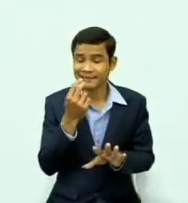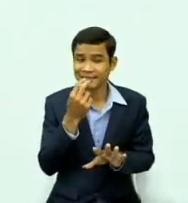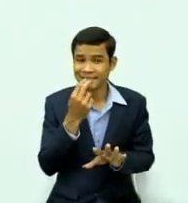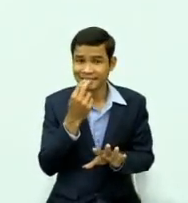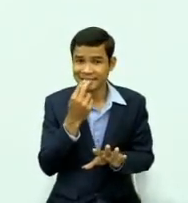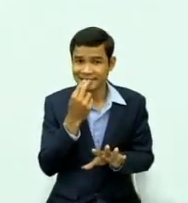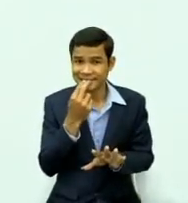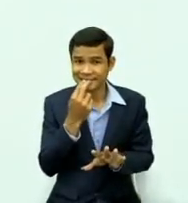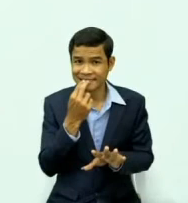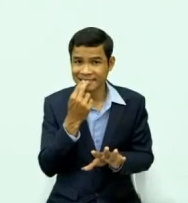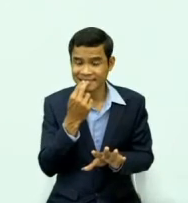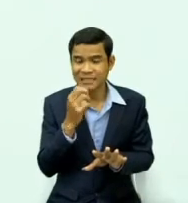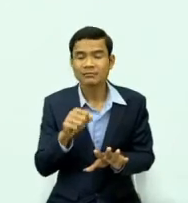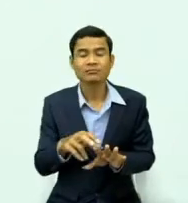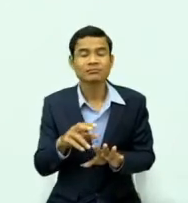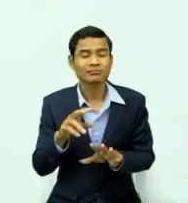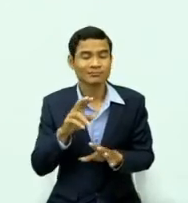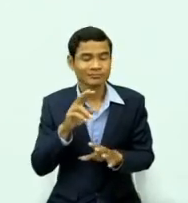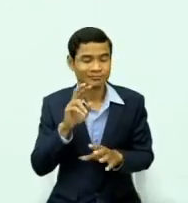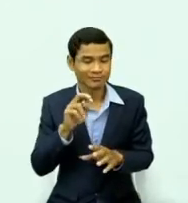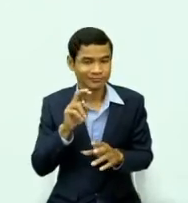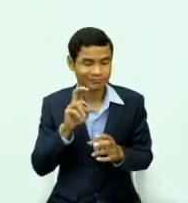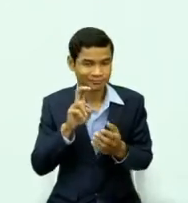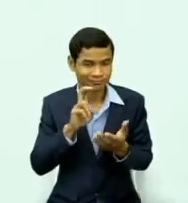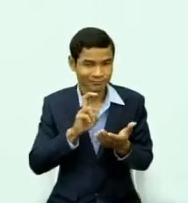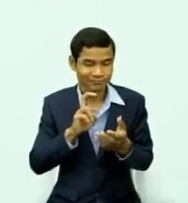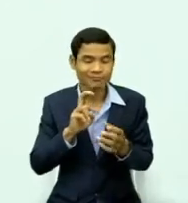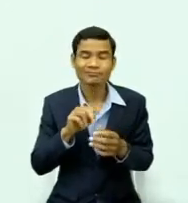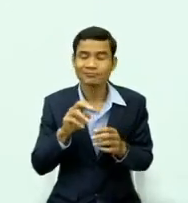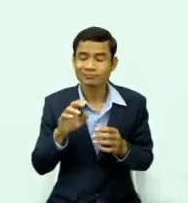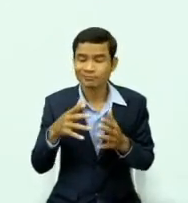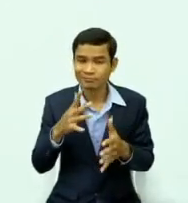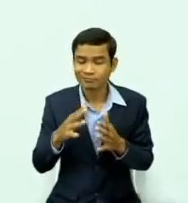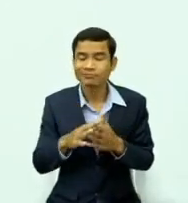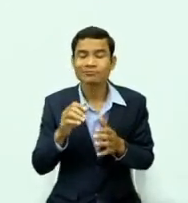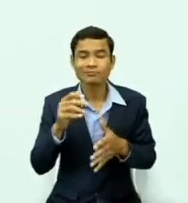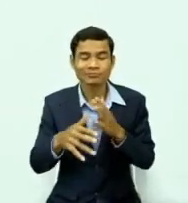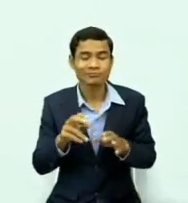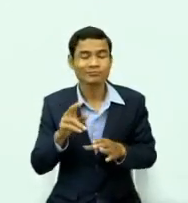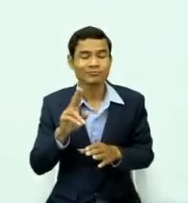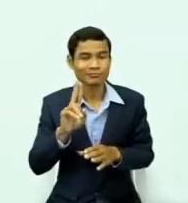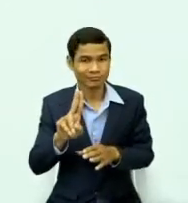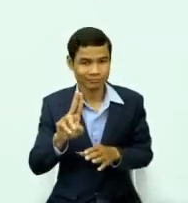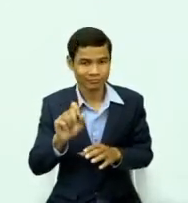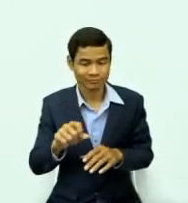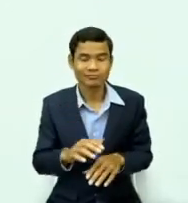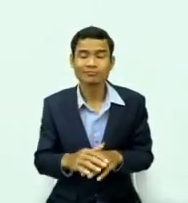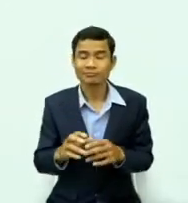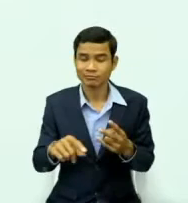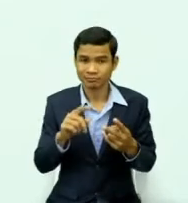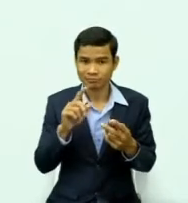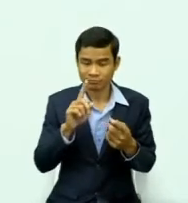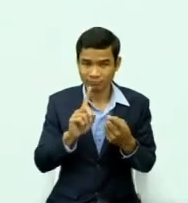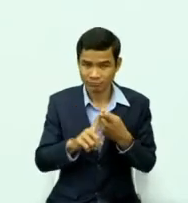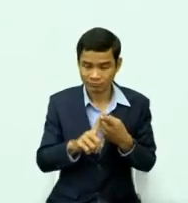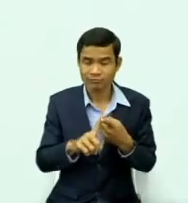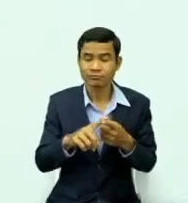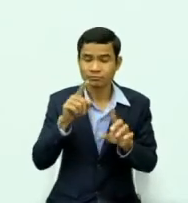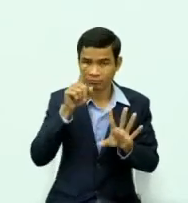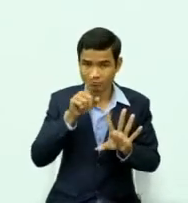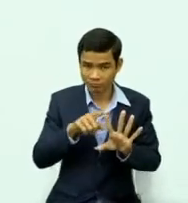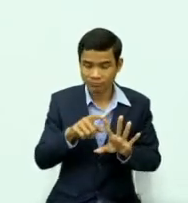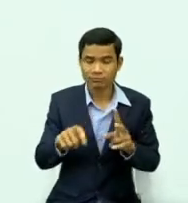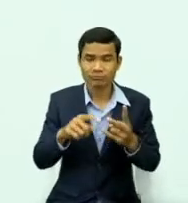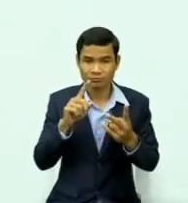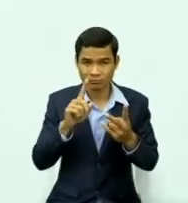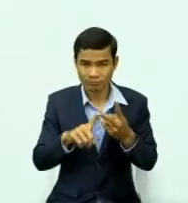cô sở nhà thông minh cần đỡ đây cô sở nhà ồ được chứ nè sở nhà nên chẳng ai hai bạn bay con á chẳng ai hai tha sở nhà mũ sẽ cả